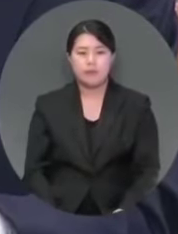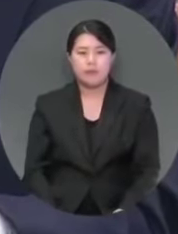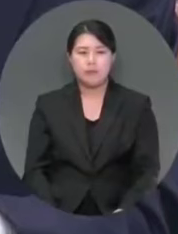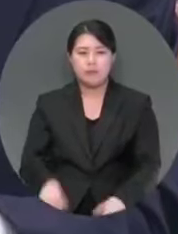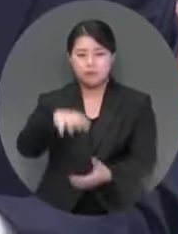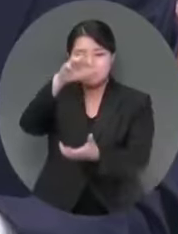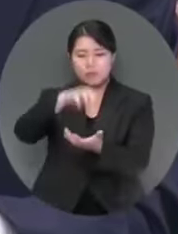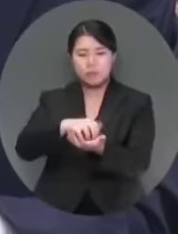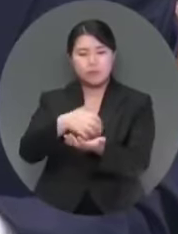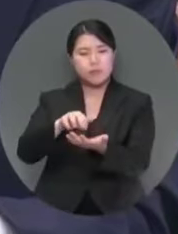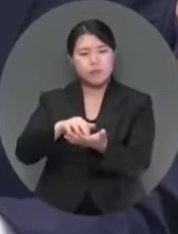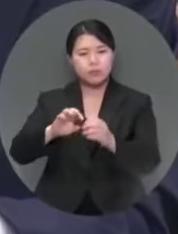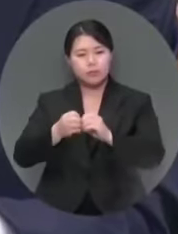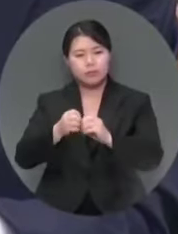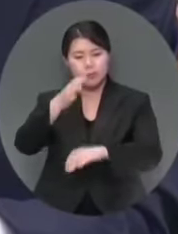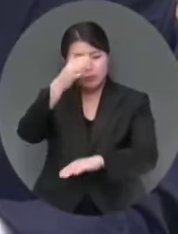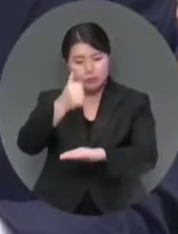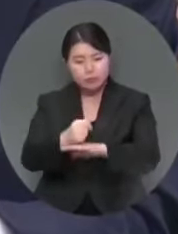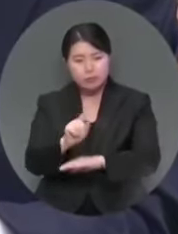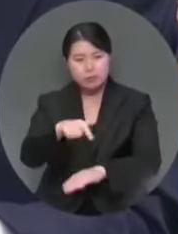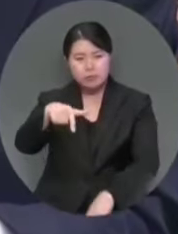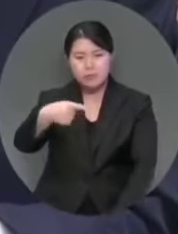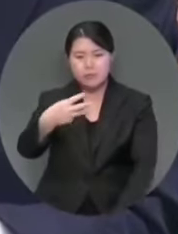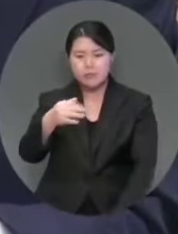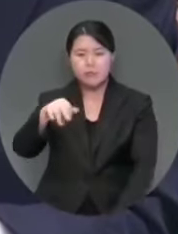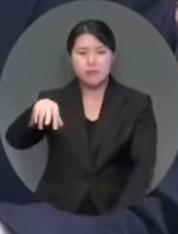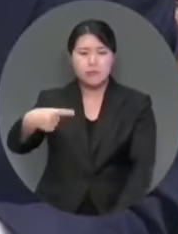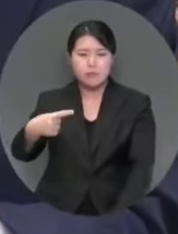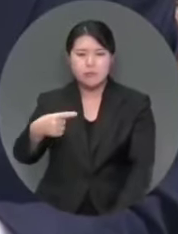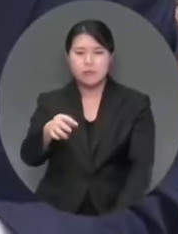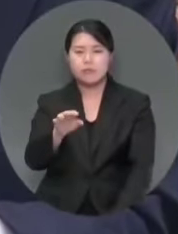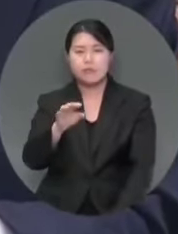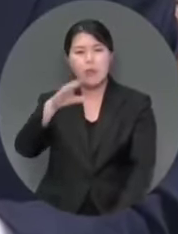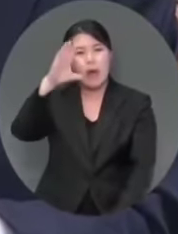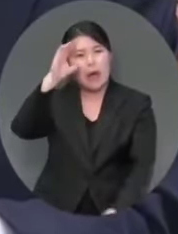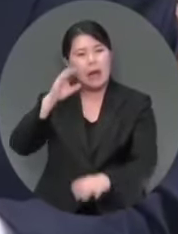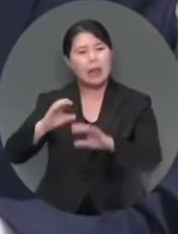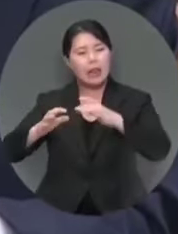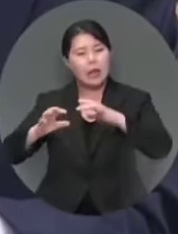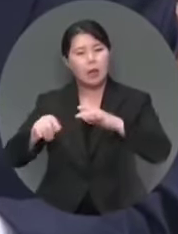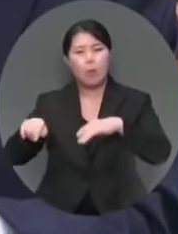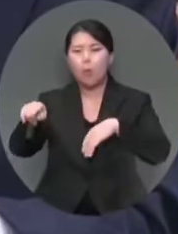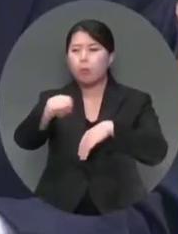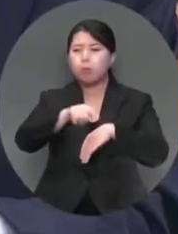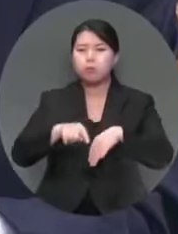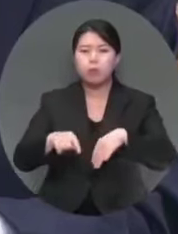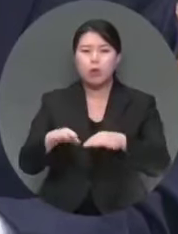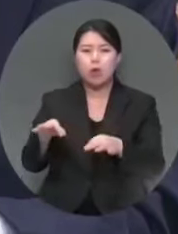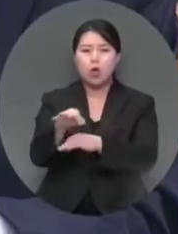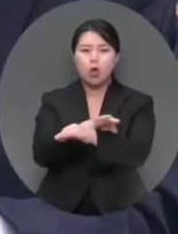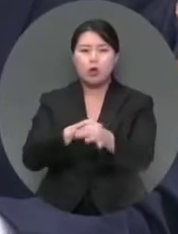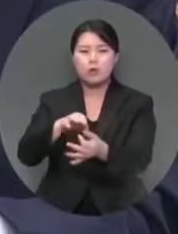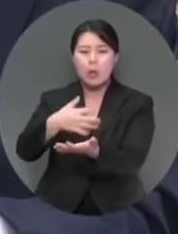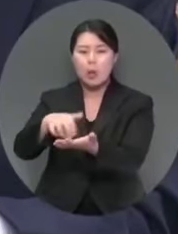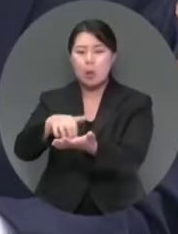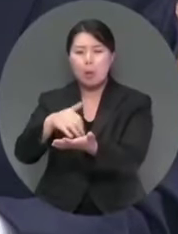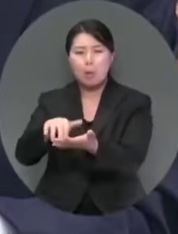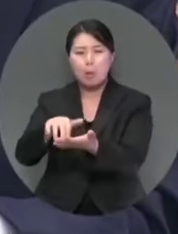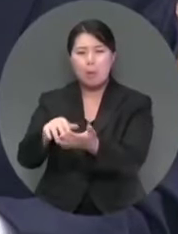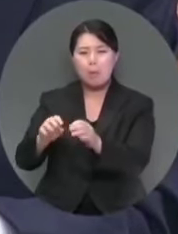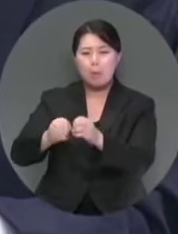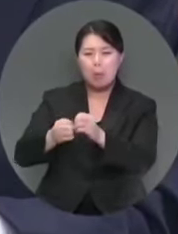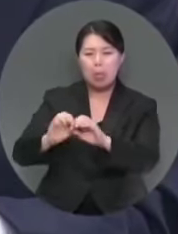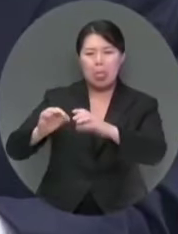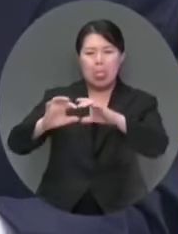통계 조작의 결과는 그리스, 아르헨티나 이런 나라들 다들 경제지표 조작국이라는 오명을